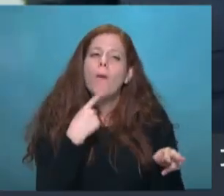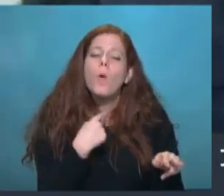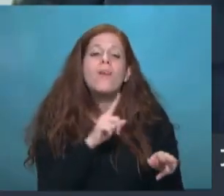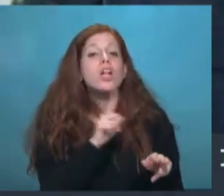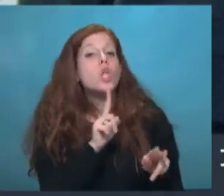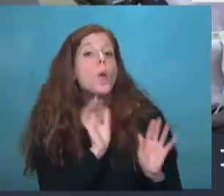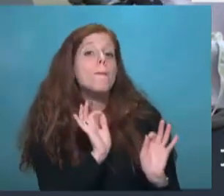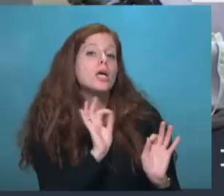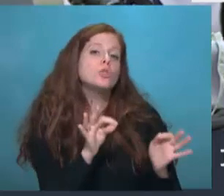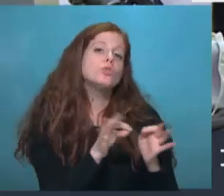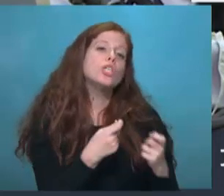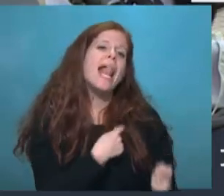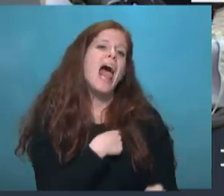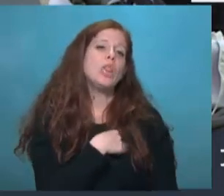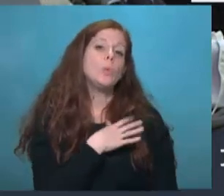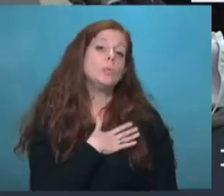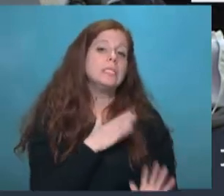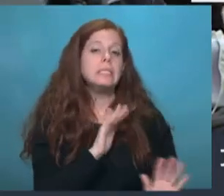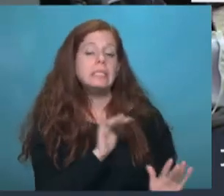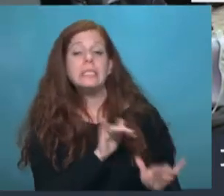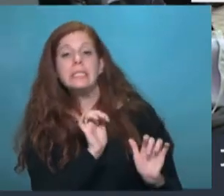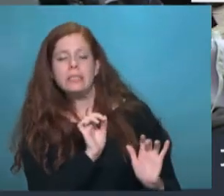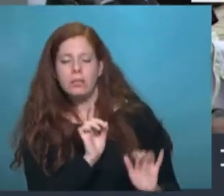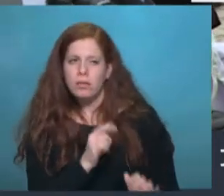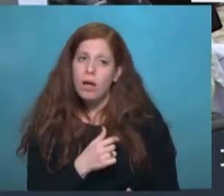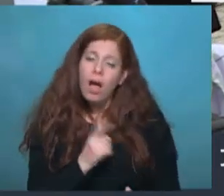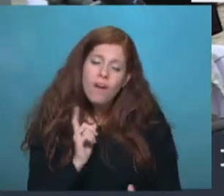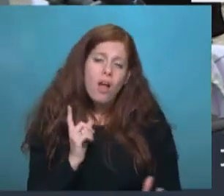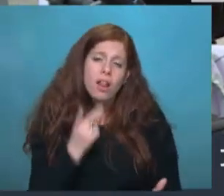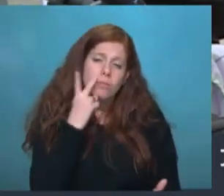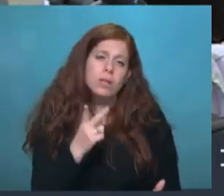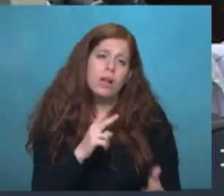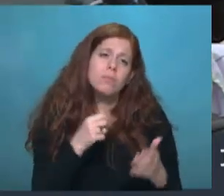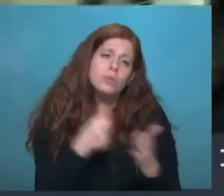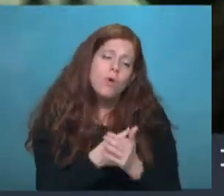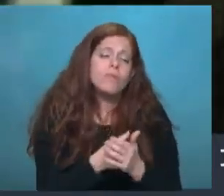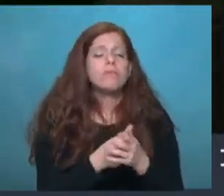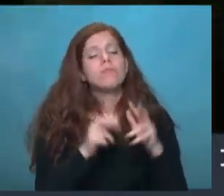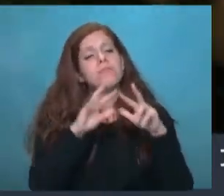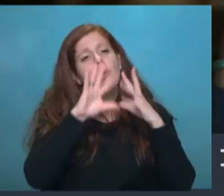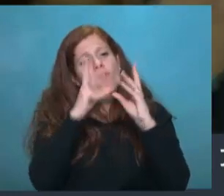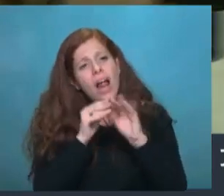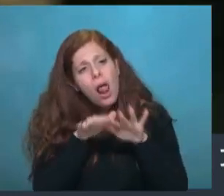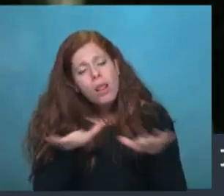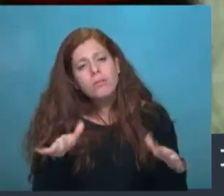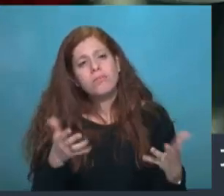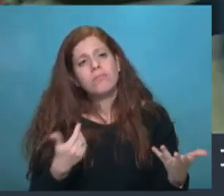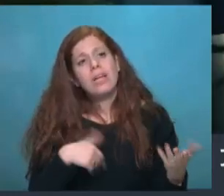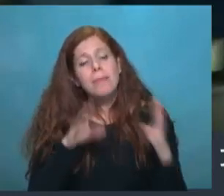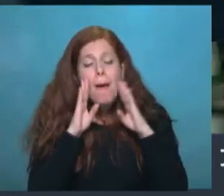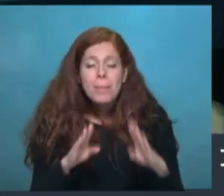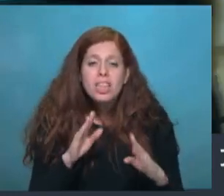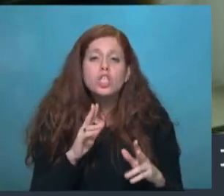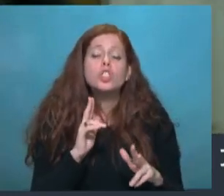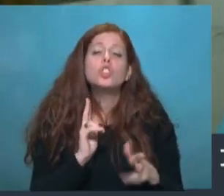משלנו. אבל אני מסתכל על בסוף, על הדבר הרחב, על התמונה הרחבה. אני מאמין שמרץ